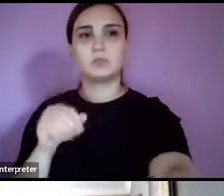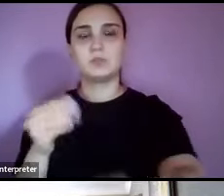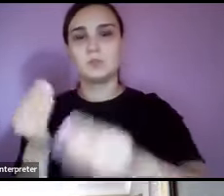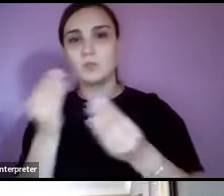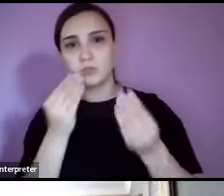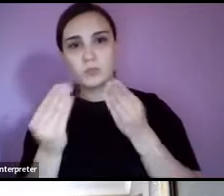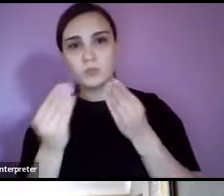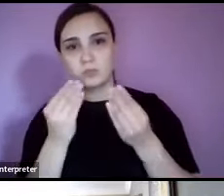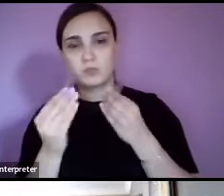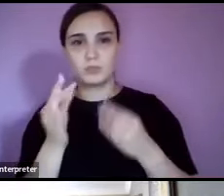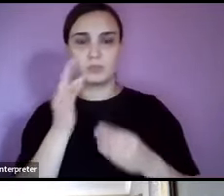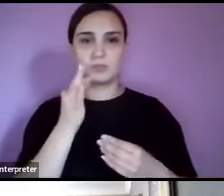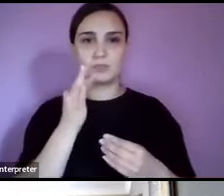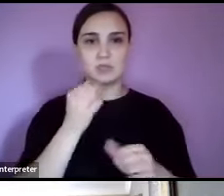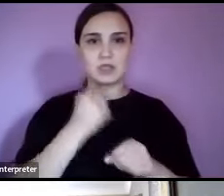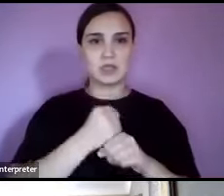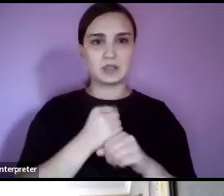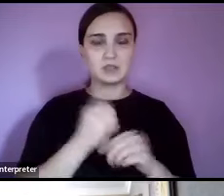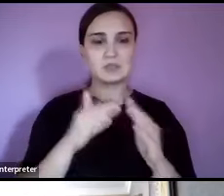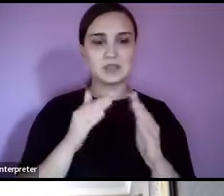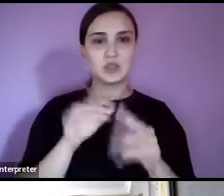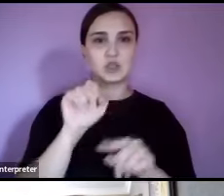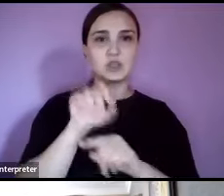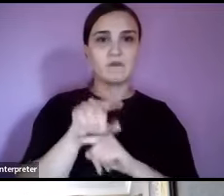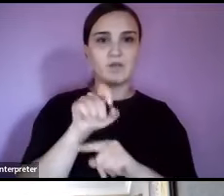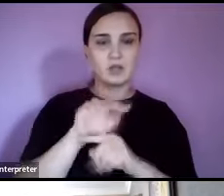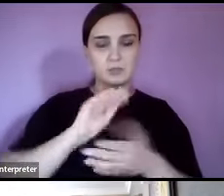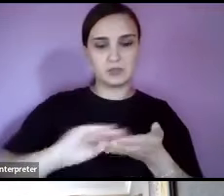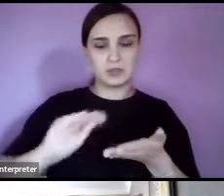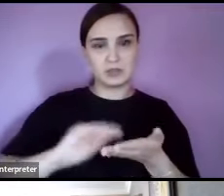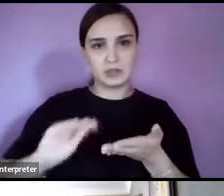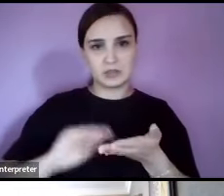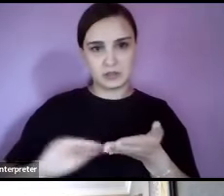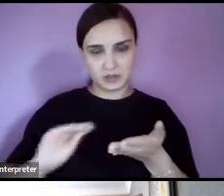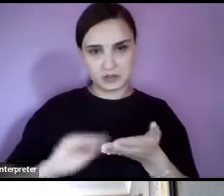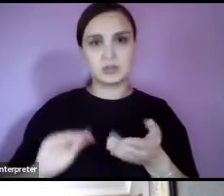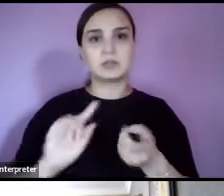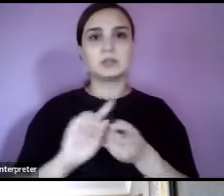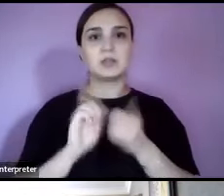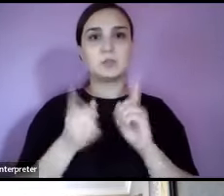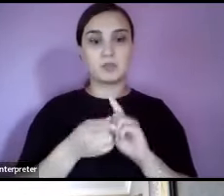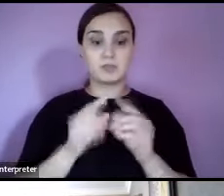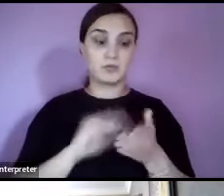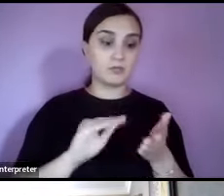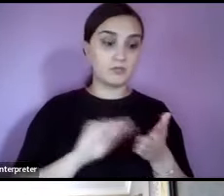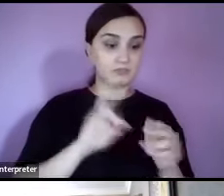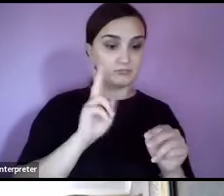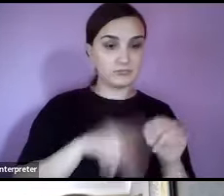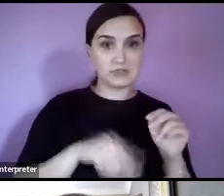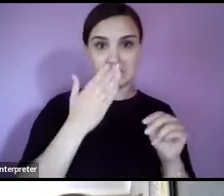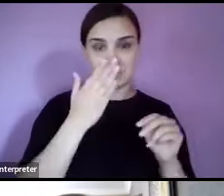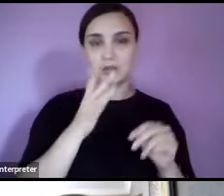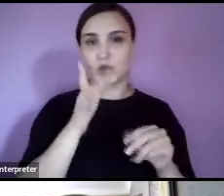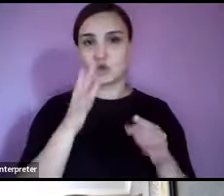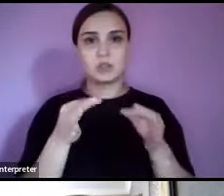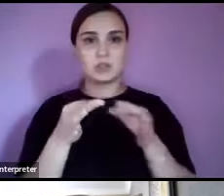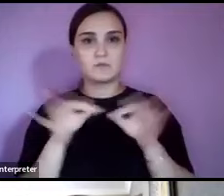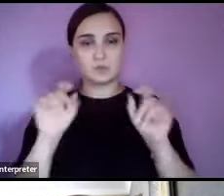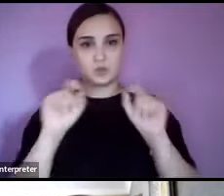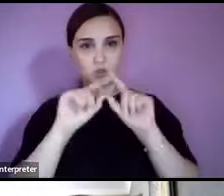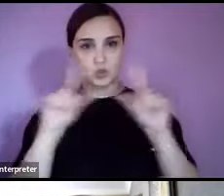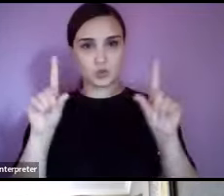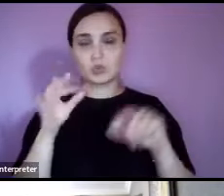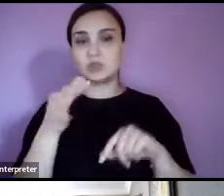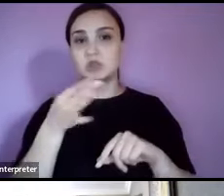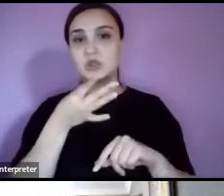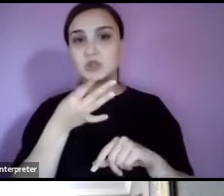მერე აკეთებს საშინაო დავალებებს და ამის ხარჯზე სამაგერს რჩება თავისუფალი დრო. აი ესეთ თუ კი სკოლის შემდგომ